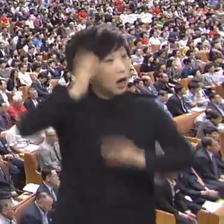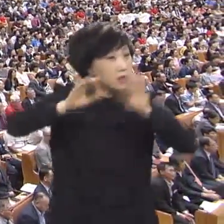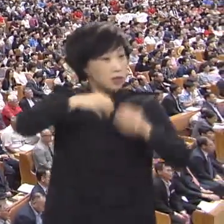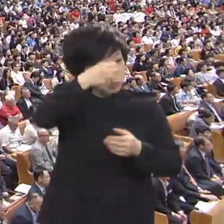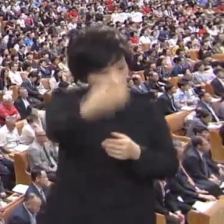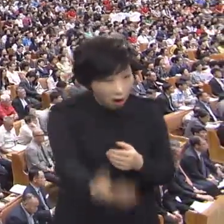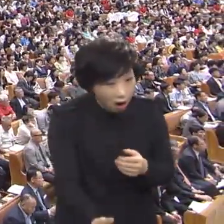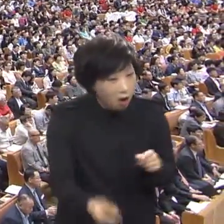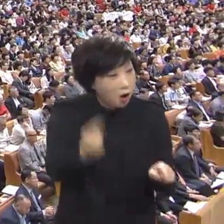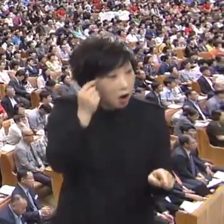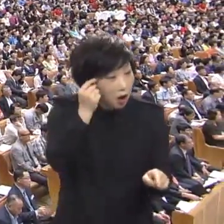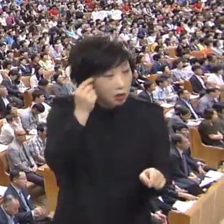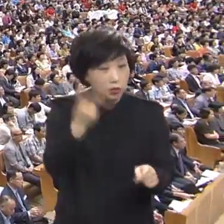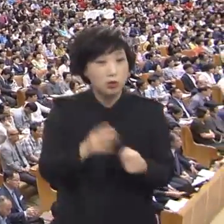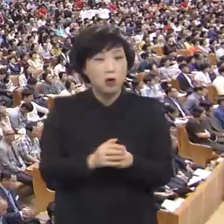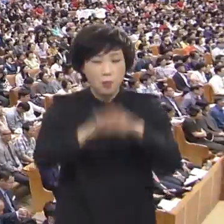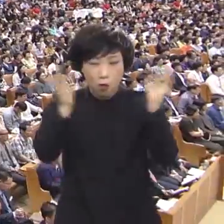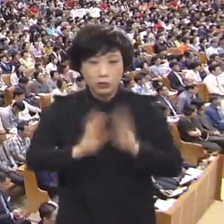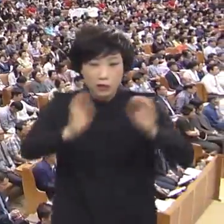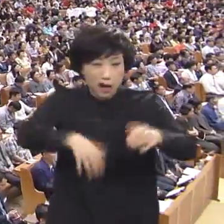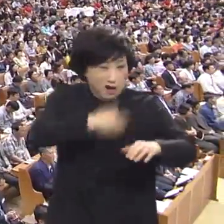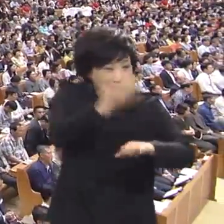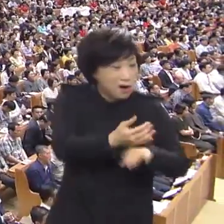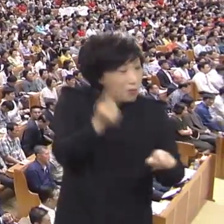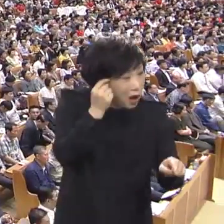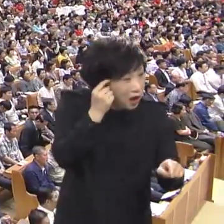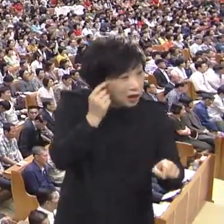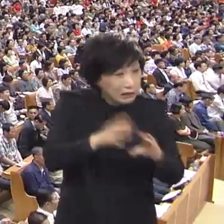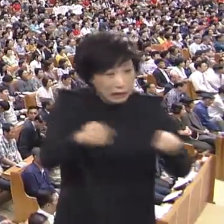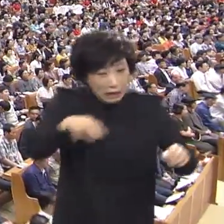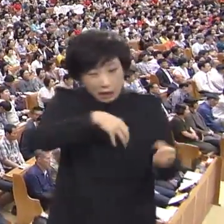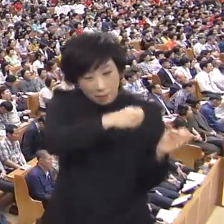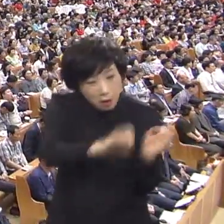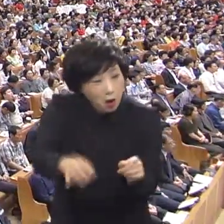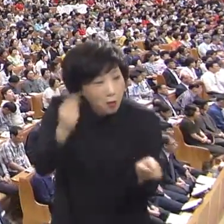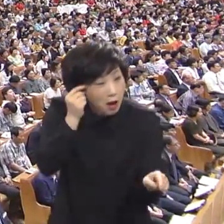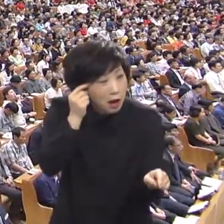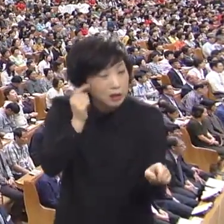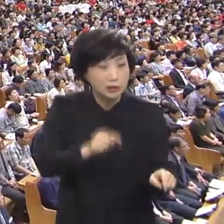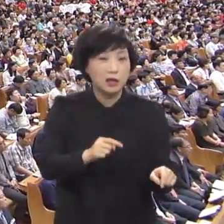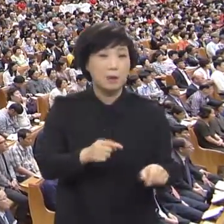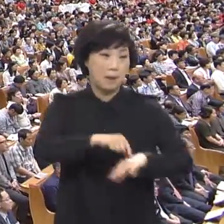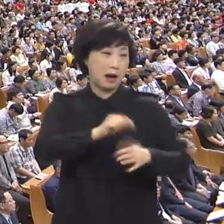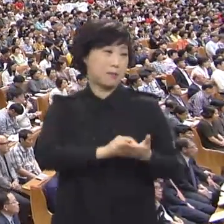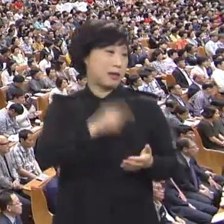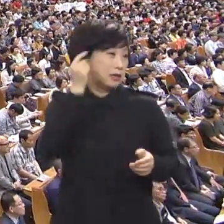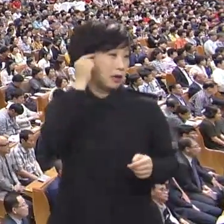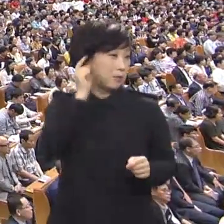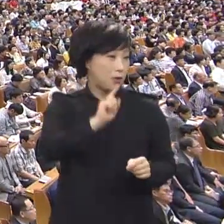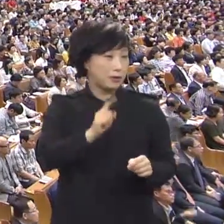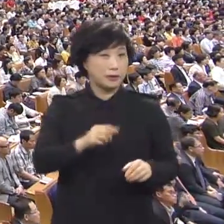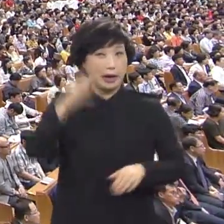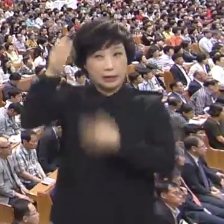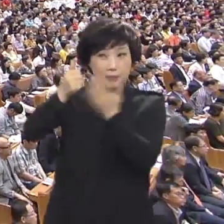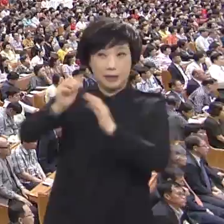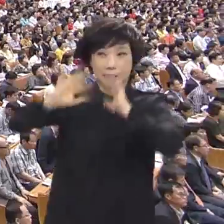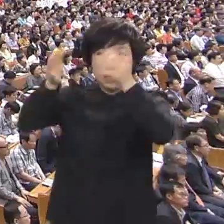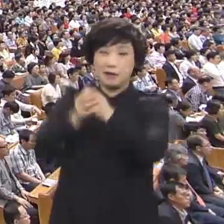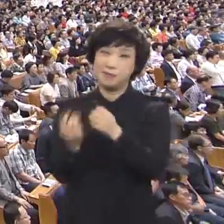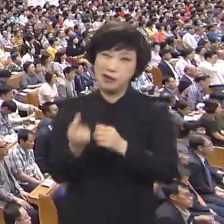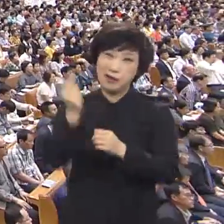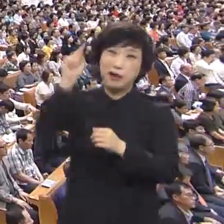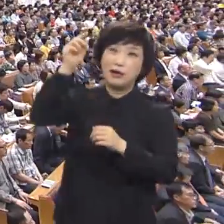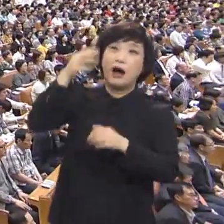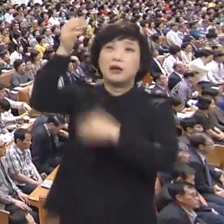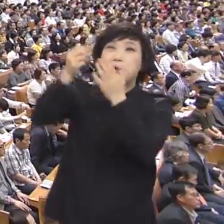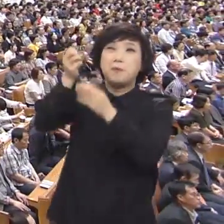하늘에서 떨어졌으며 너 열국을 엎은 자여 어찌 그리 땅에 찍혔는고. 네가 내 마음에 이르기를 내가 하늘에 올라 하나님의